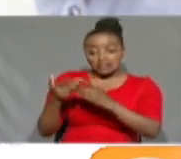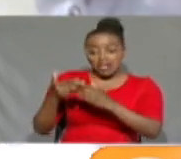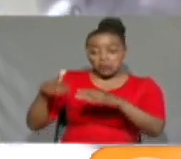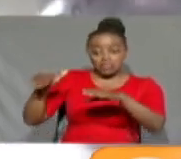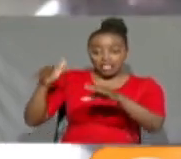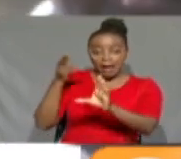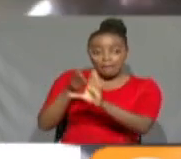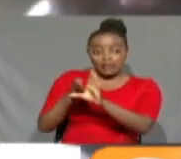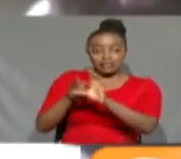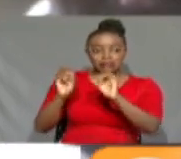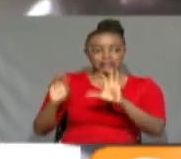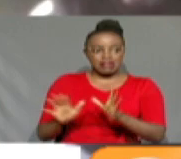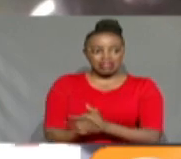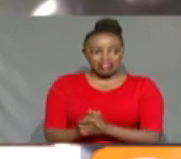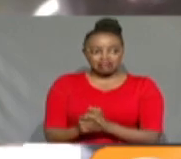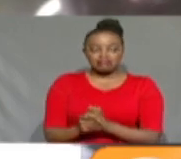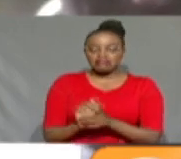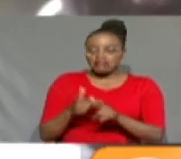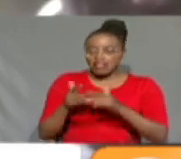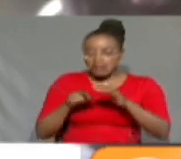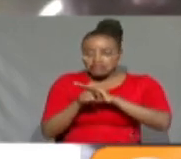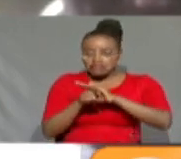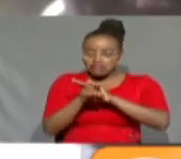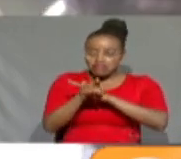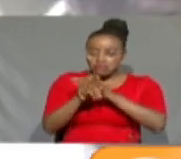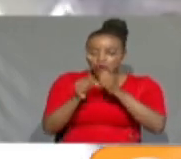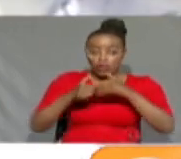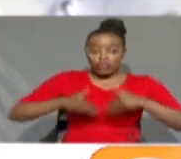mhusika. Akasukumana na vijana